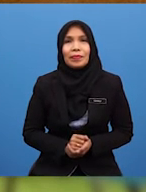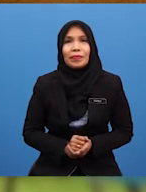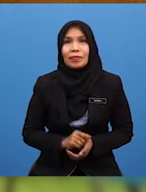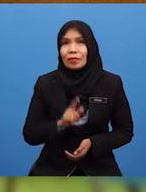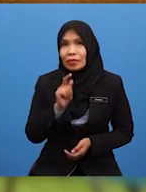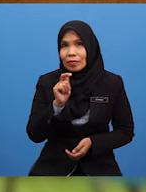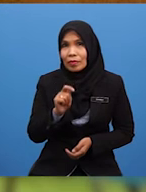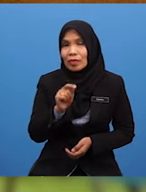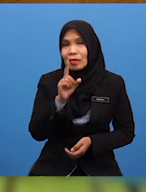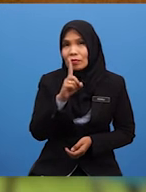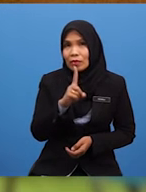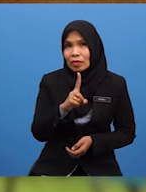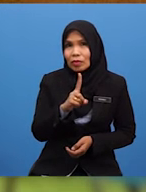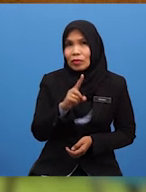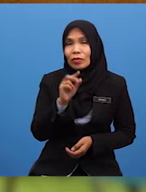Titik